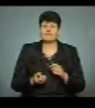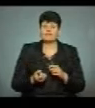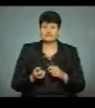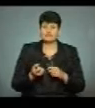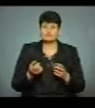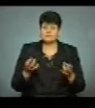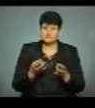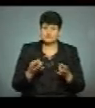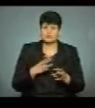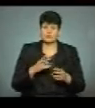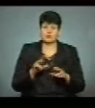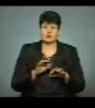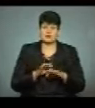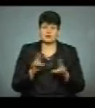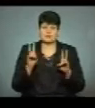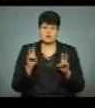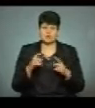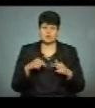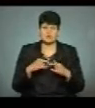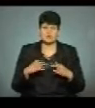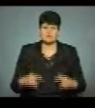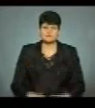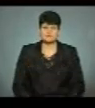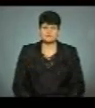такий тематичний круглий стіл. Ірина Трилюк,